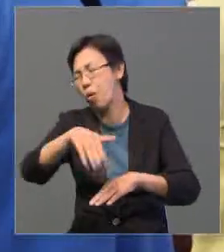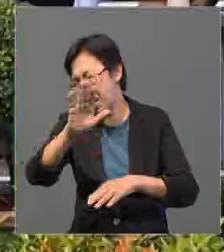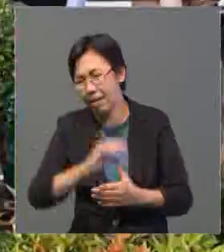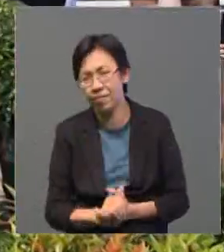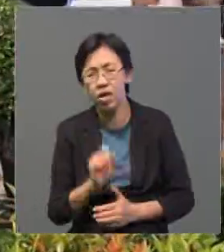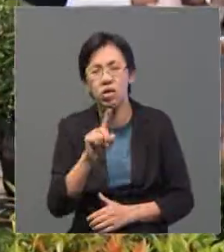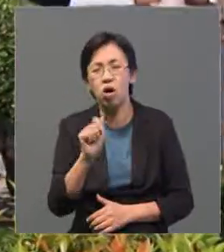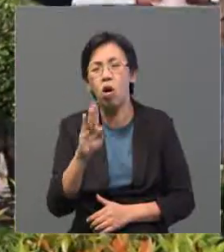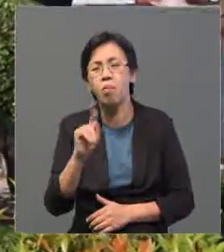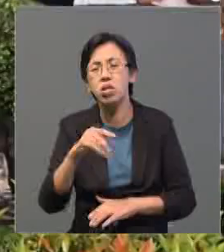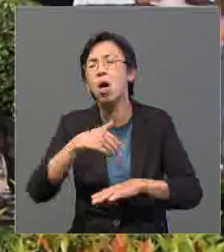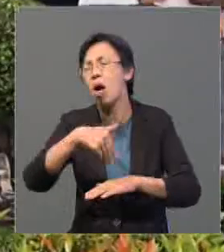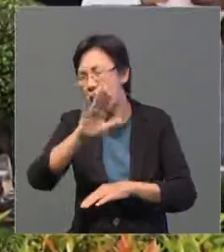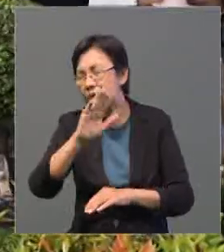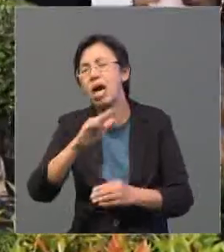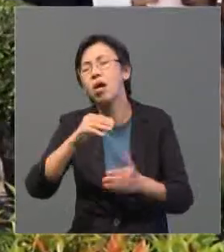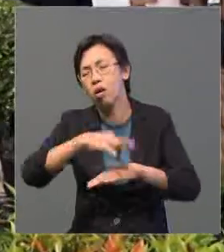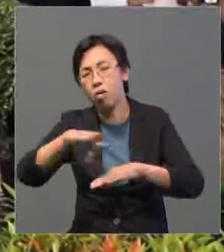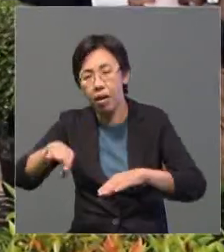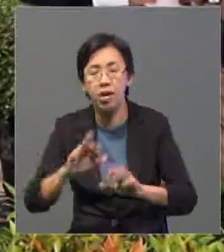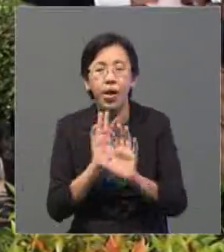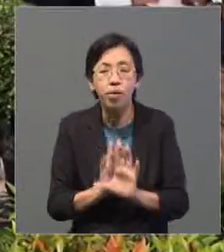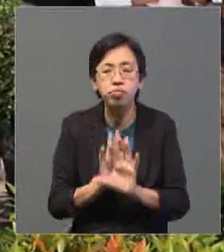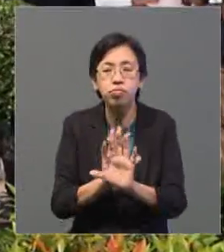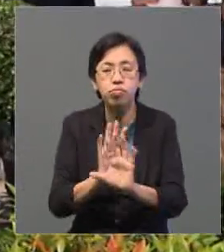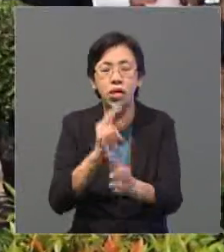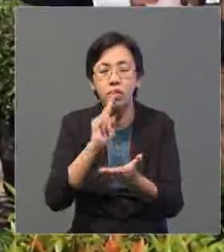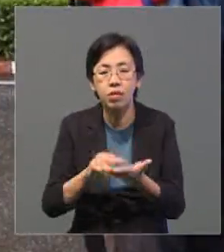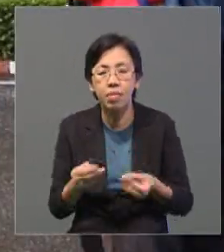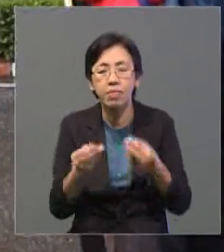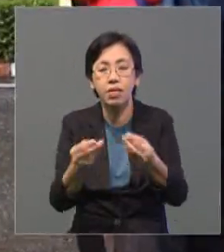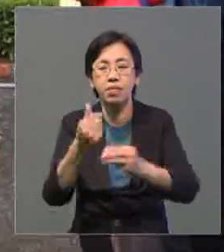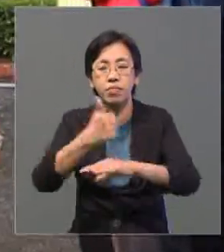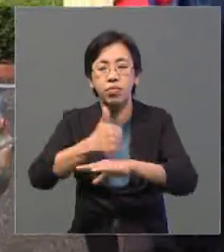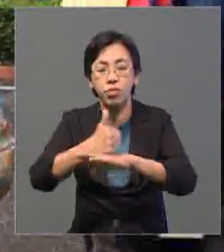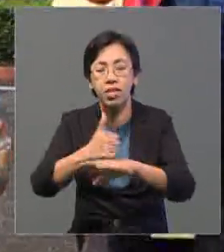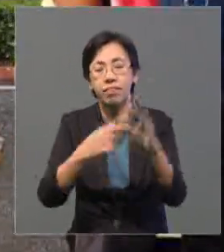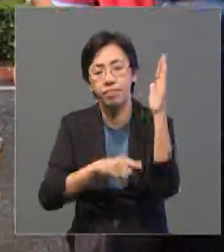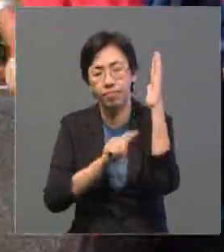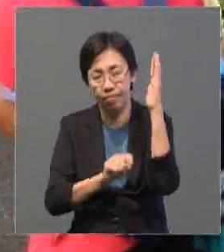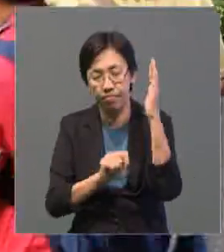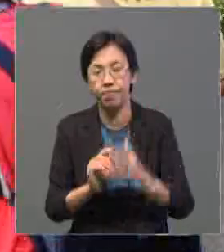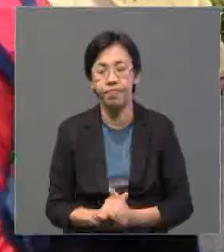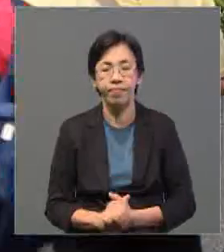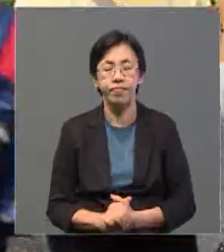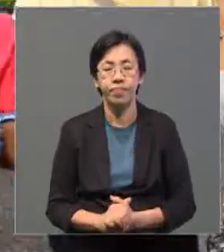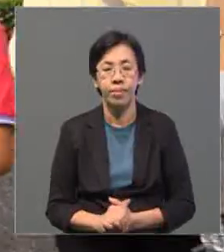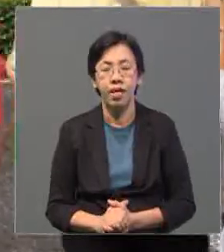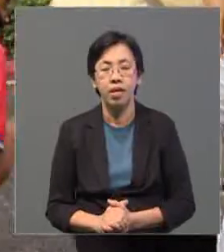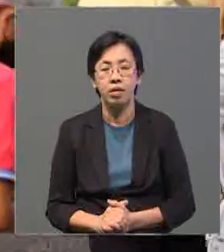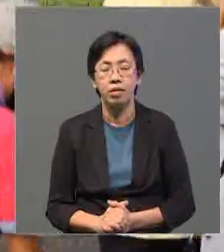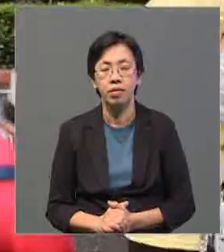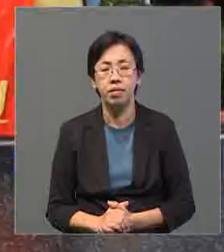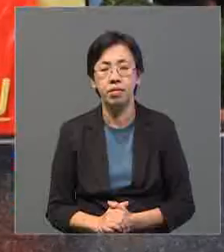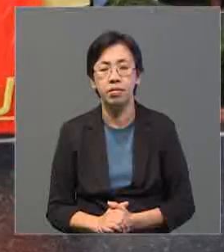ออกจากส.อบตนะฮะก่อนที่จะมีการเดินขบวนไปยื่นหนังสือกับผู้ว่าราชการจังหวัดปัตตานีนะครับก็คือทางคุณเอ่อพา